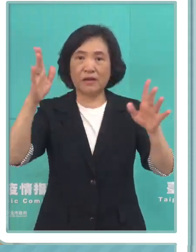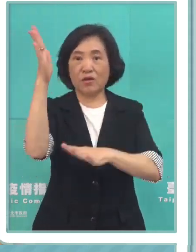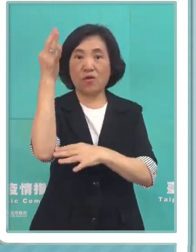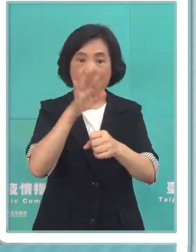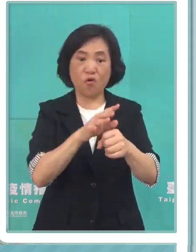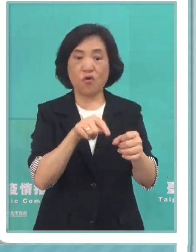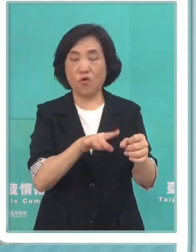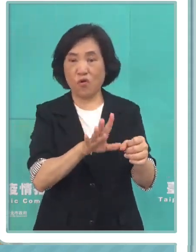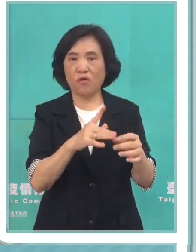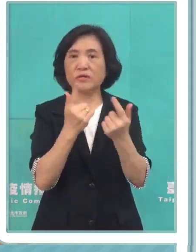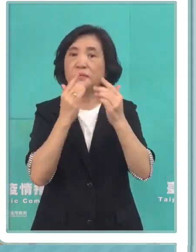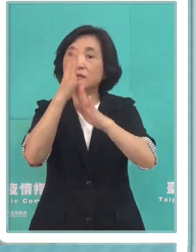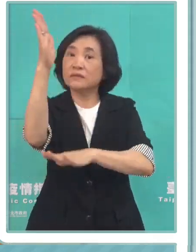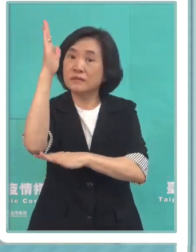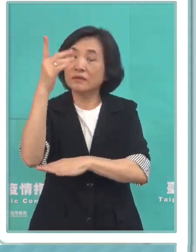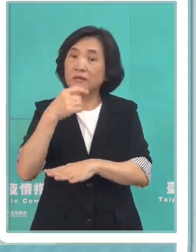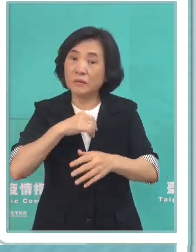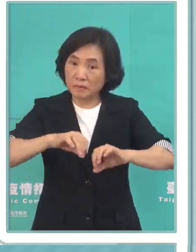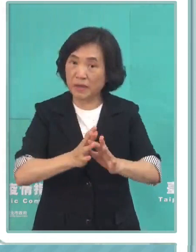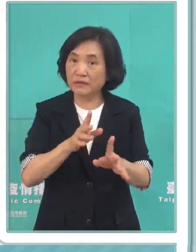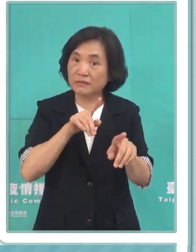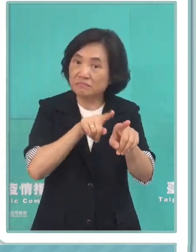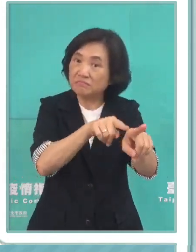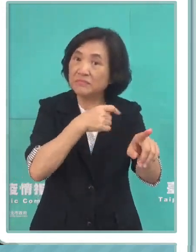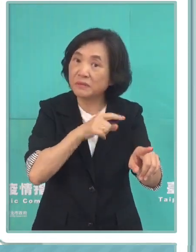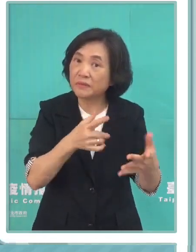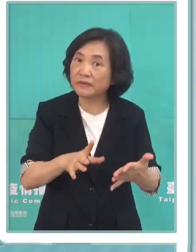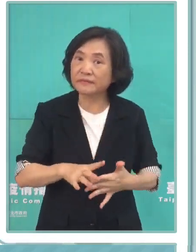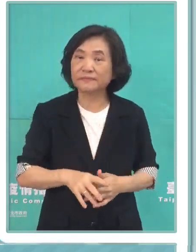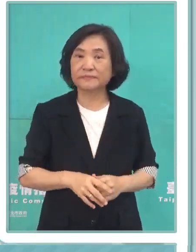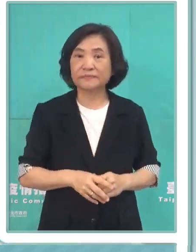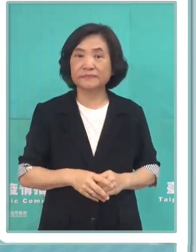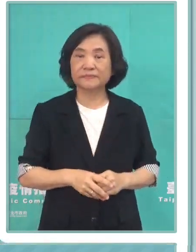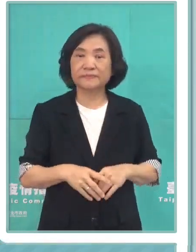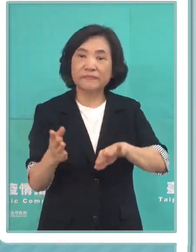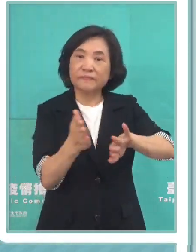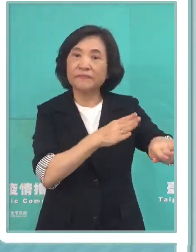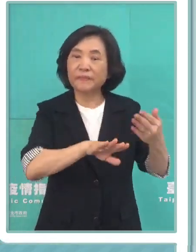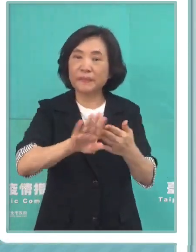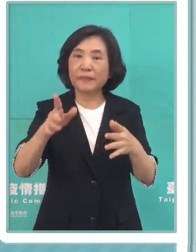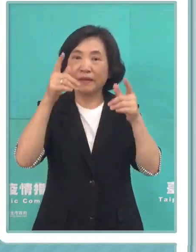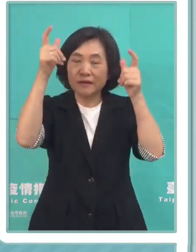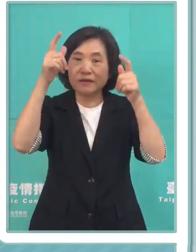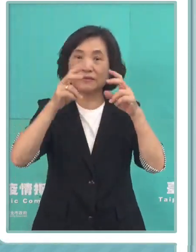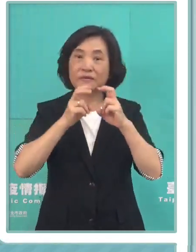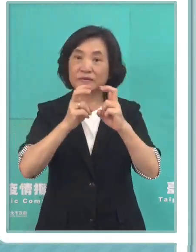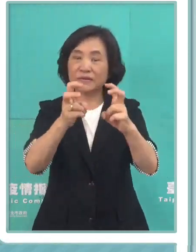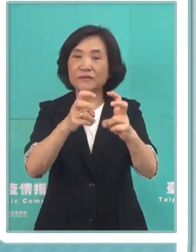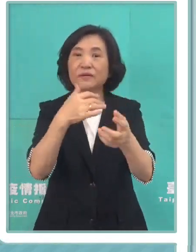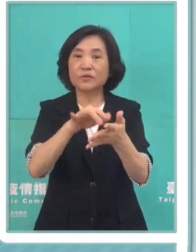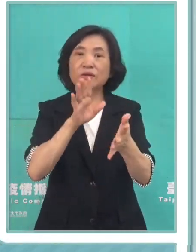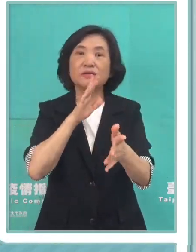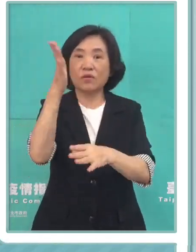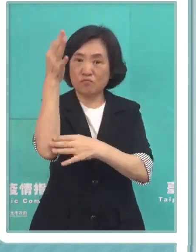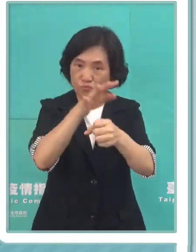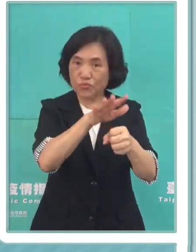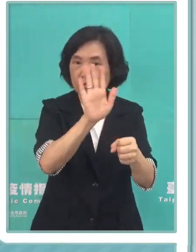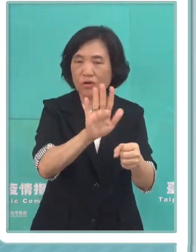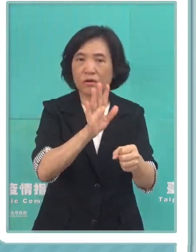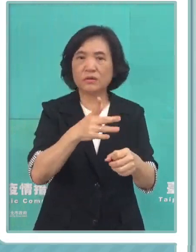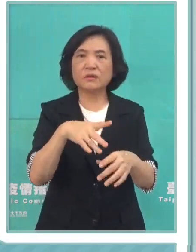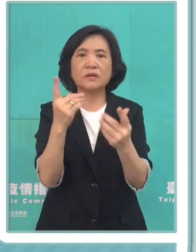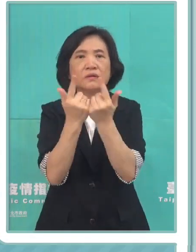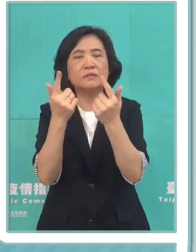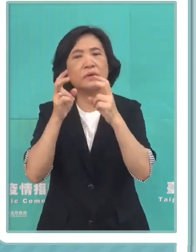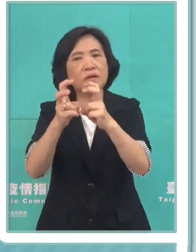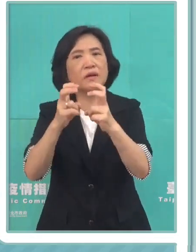案，请问台北市政府是否要马上跟进，跟上中央的脚步？另外，高雄捷运被列入纾困的对象，北捷